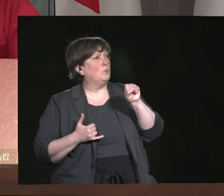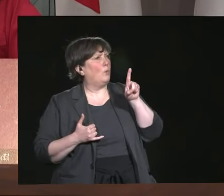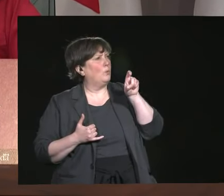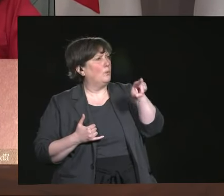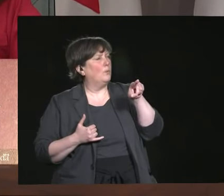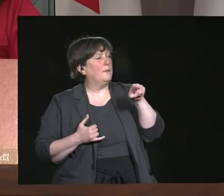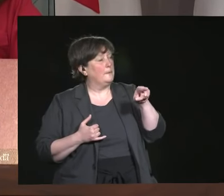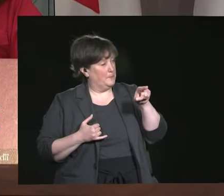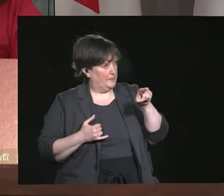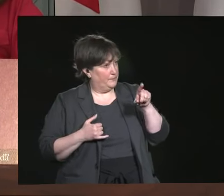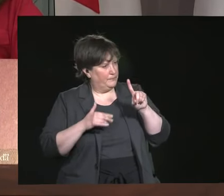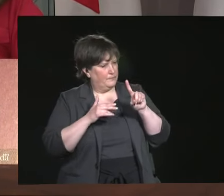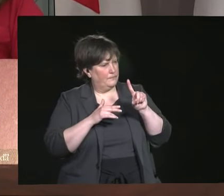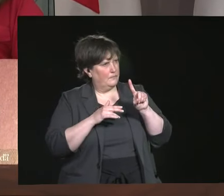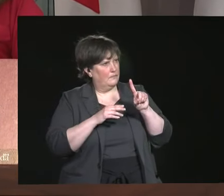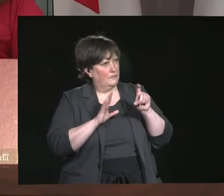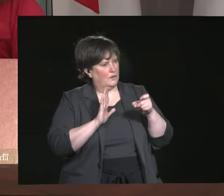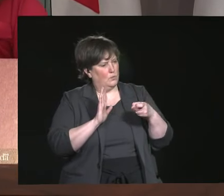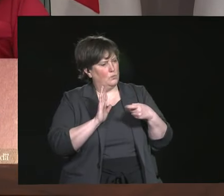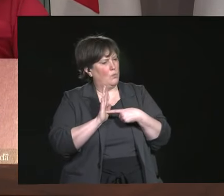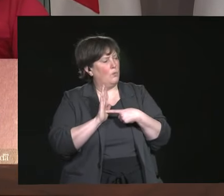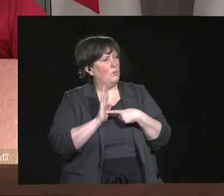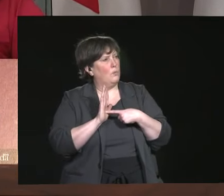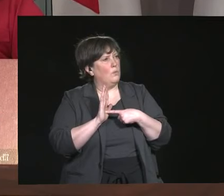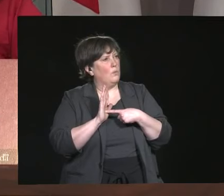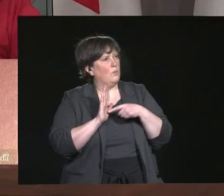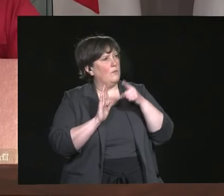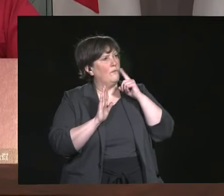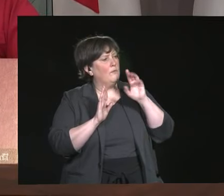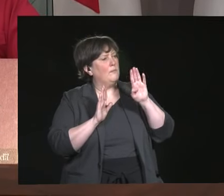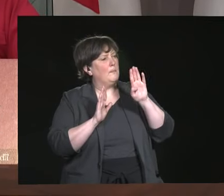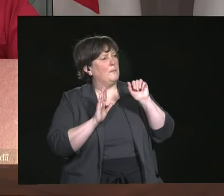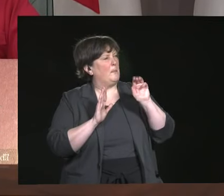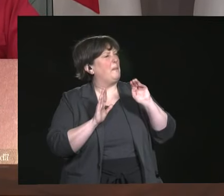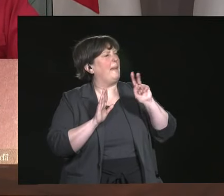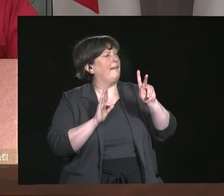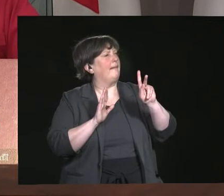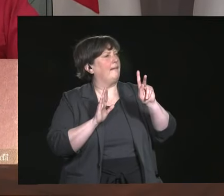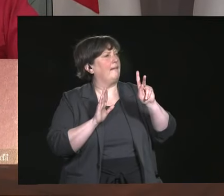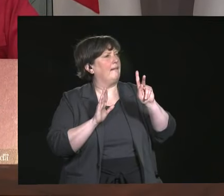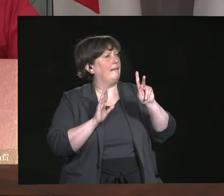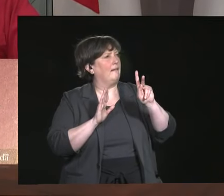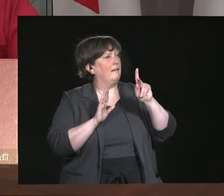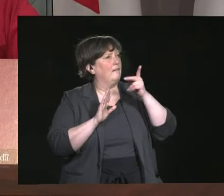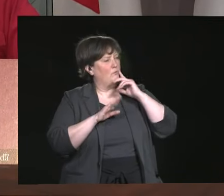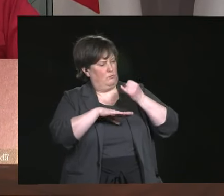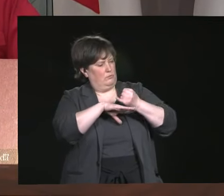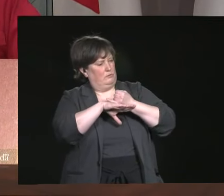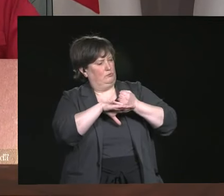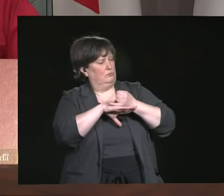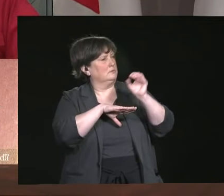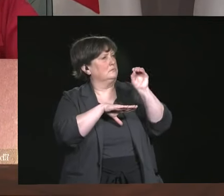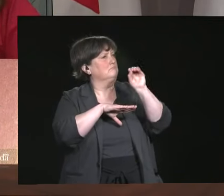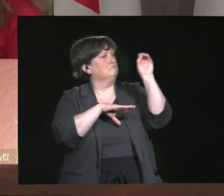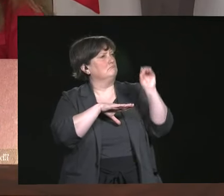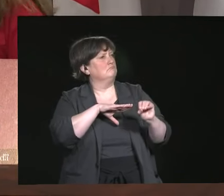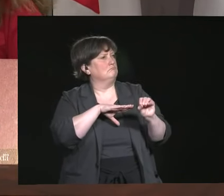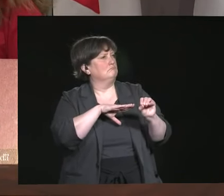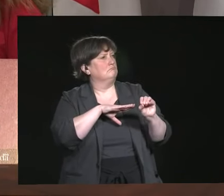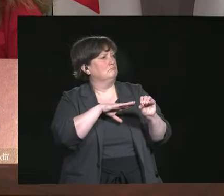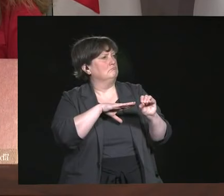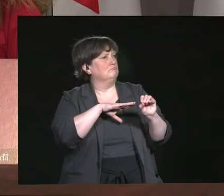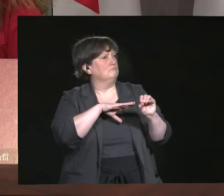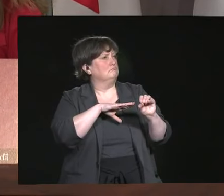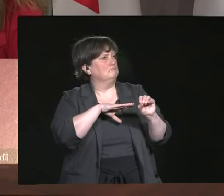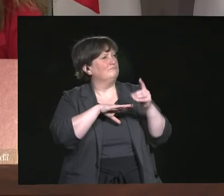taux d'intérêt pour des cartes de crédit dont elles sont émettrices, des taux qui sont parfois 20 à 30 Qu'est-ce que